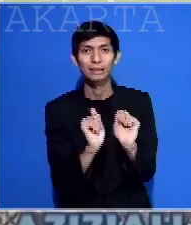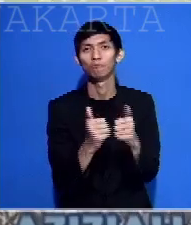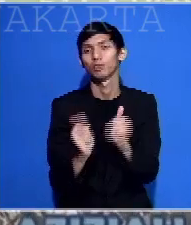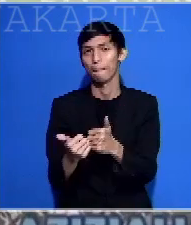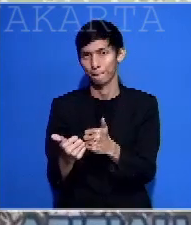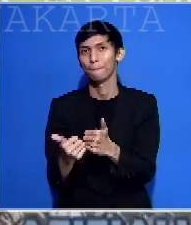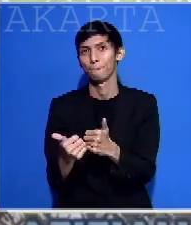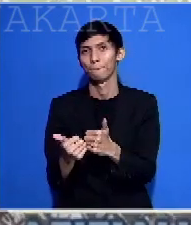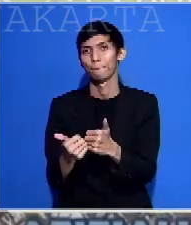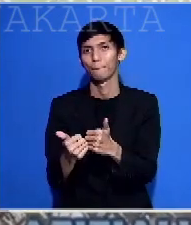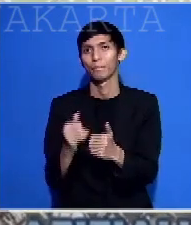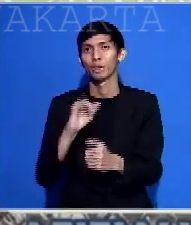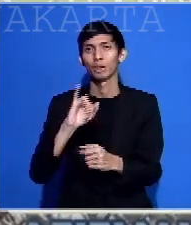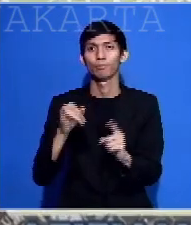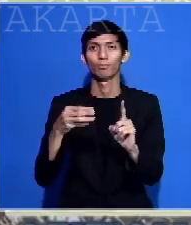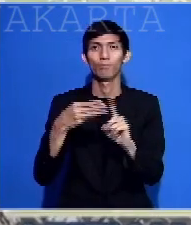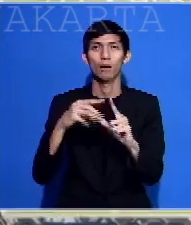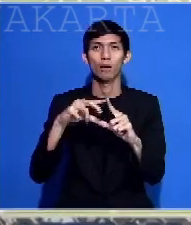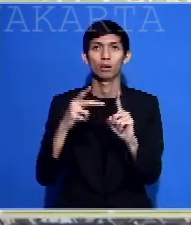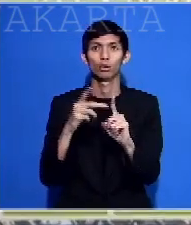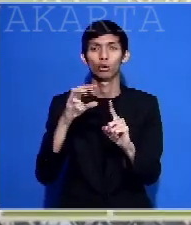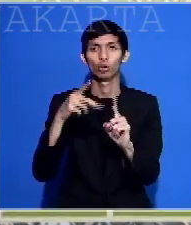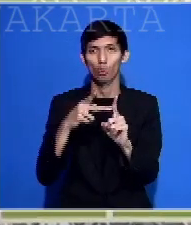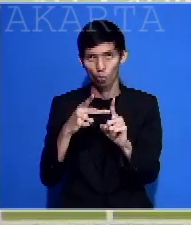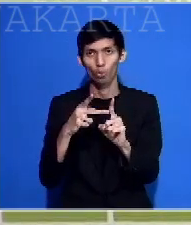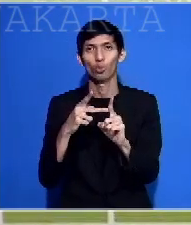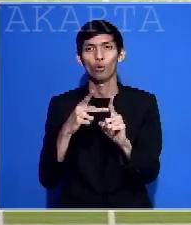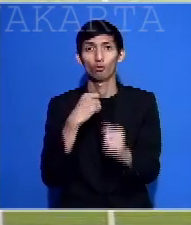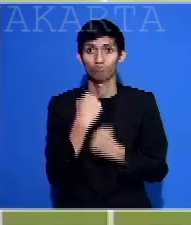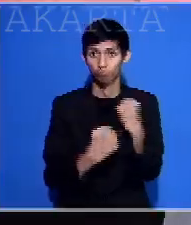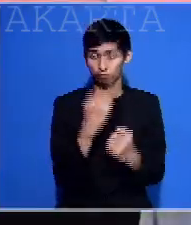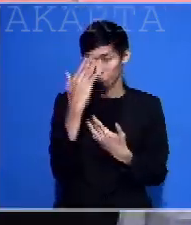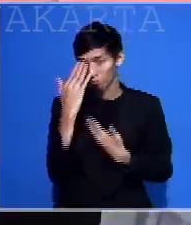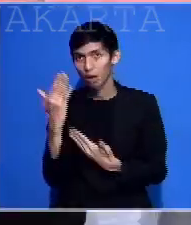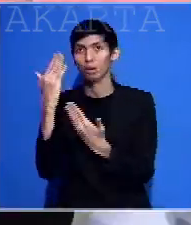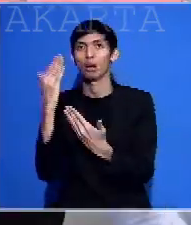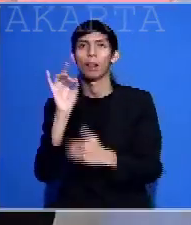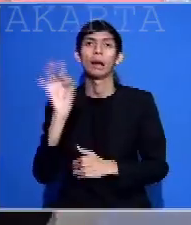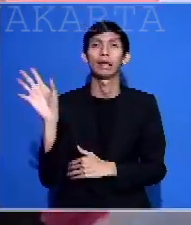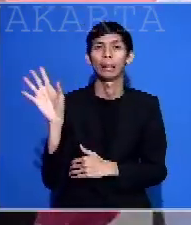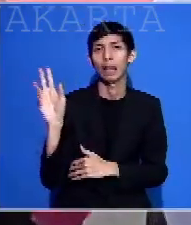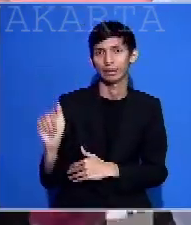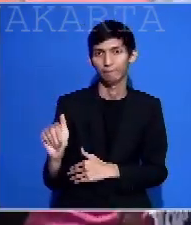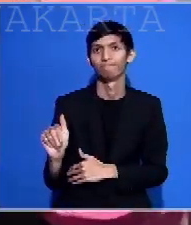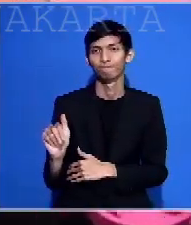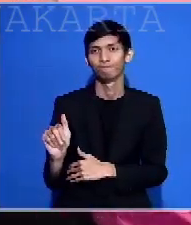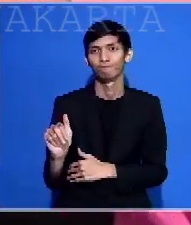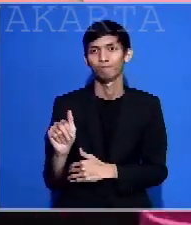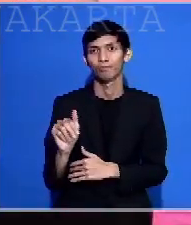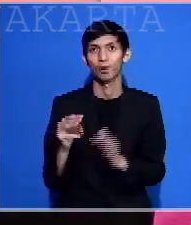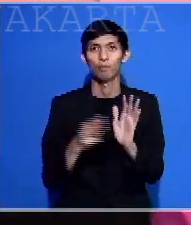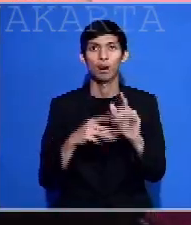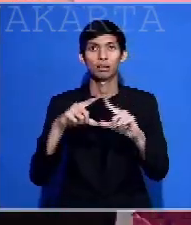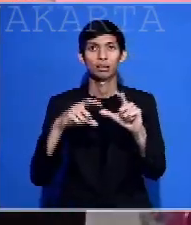ifadah bagi yang belum atau kemudian e ingin beraktivitas ibadah lagi di Masjidil Haram 540 unit bus selawat